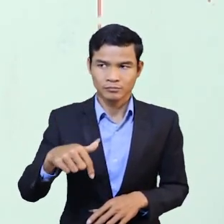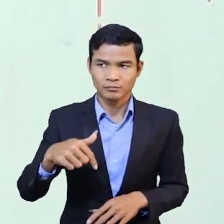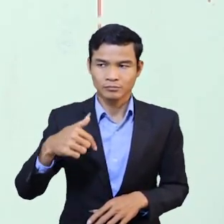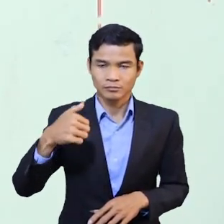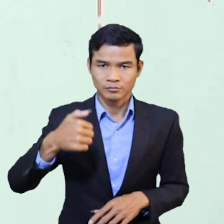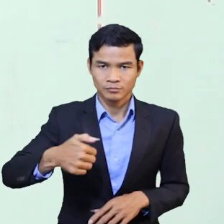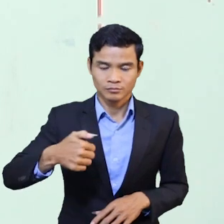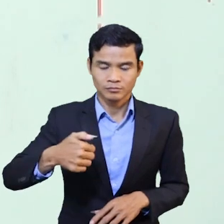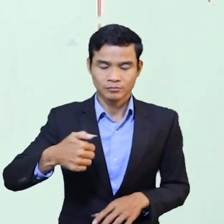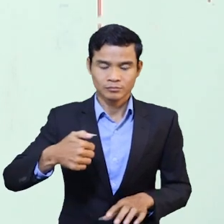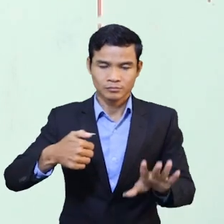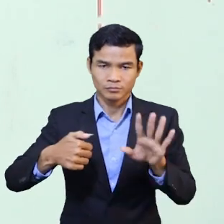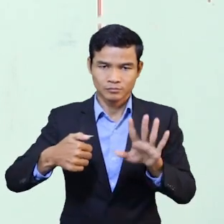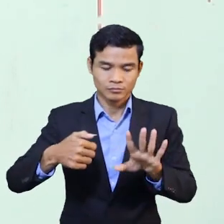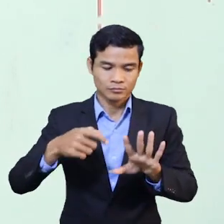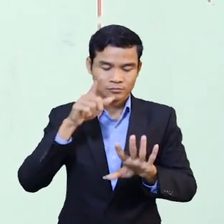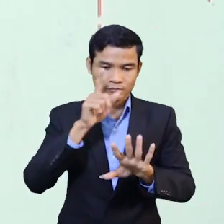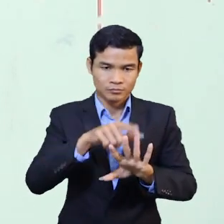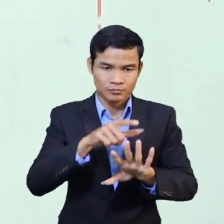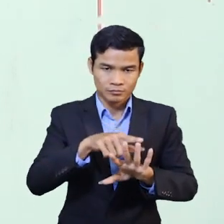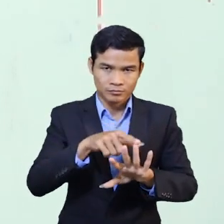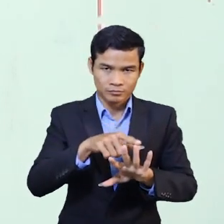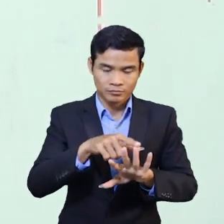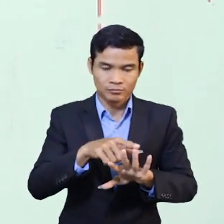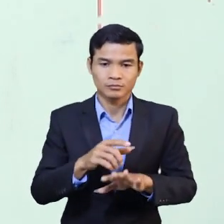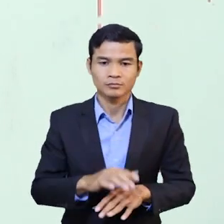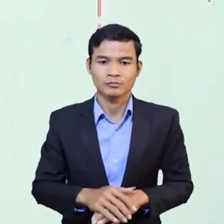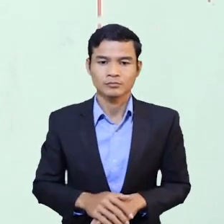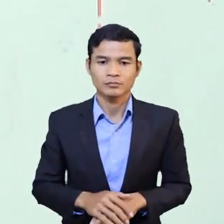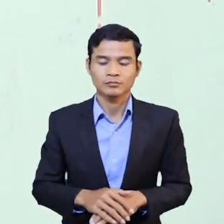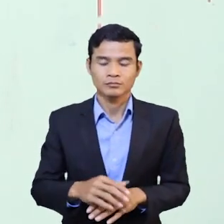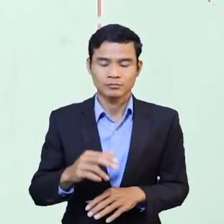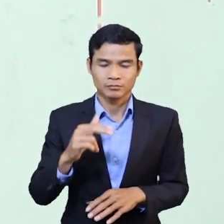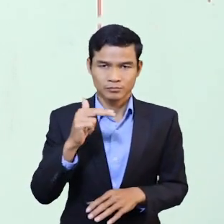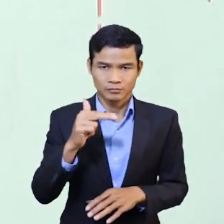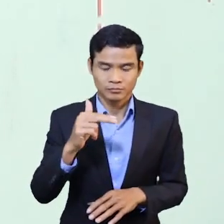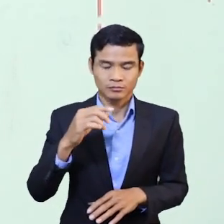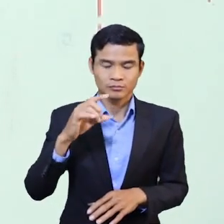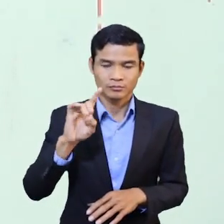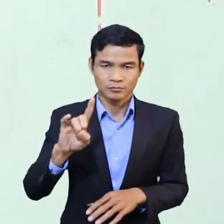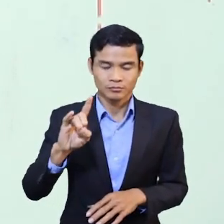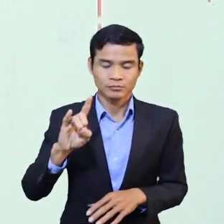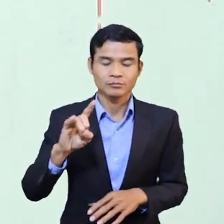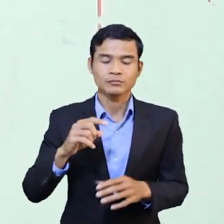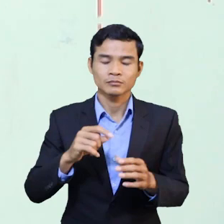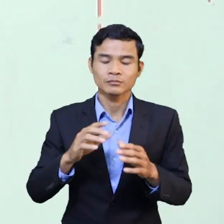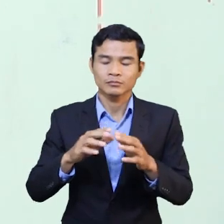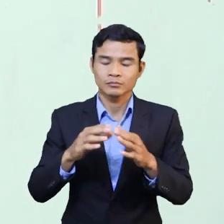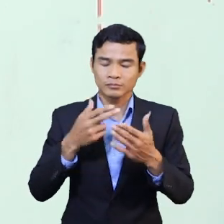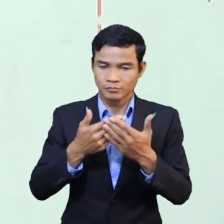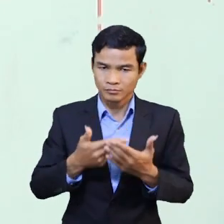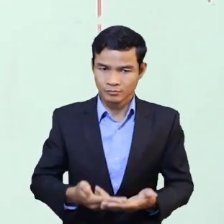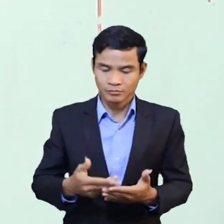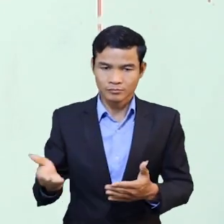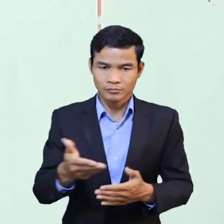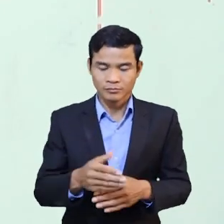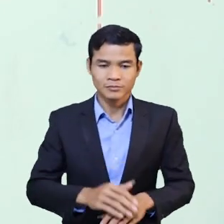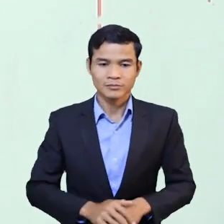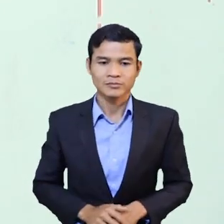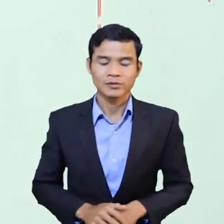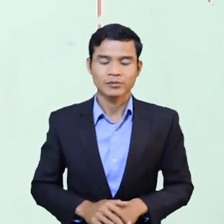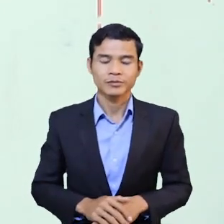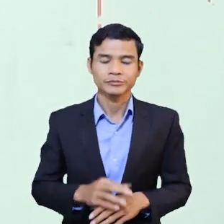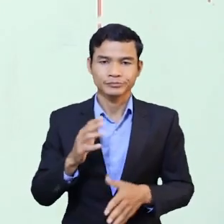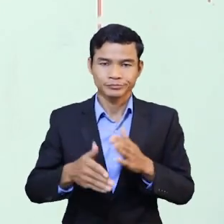nố ngồn bằng tọa muối ngần tôm ngần chà ai lắc con từng ọc thế chà